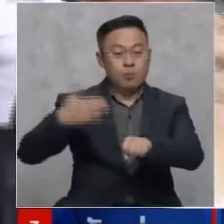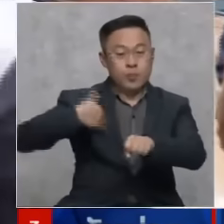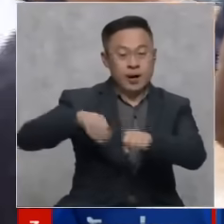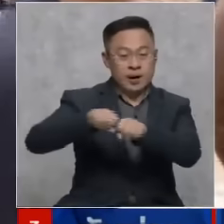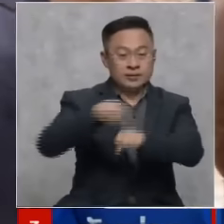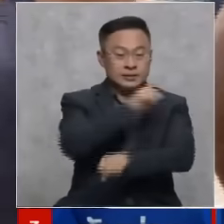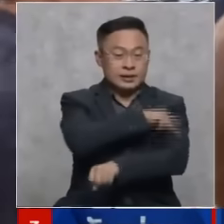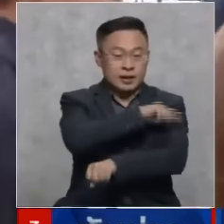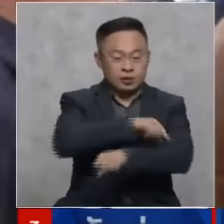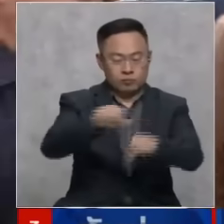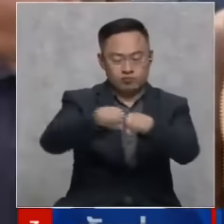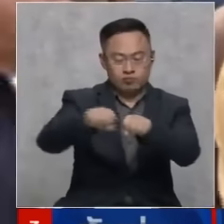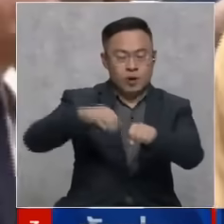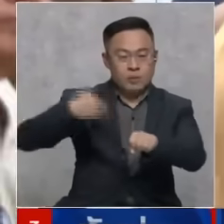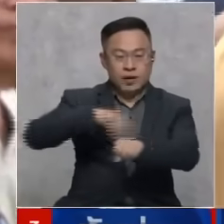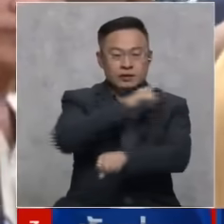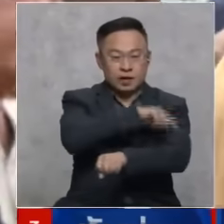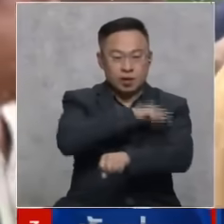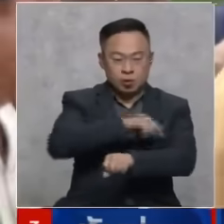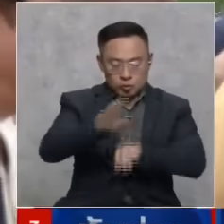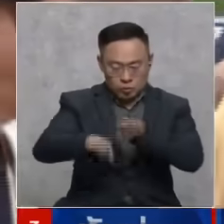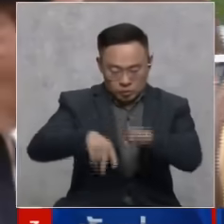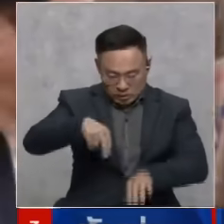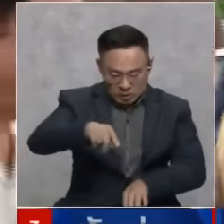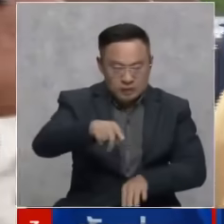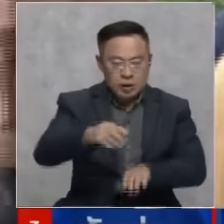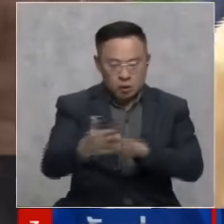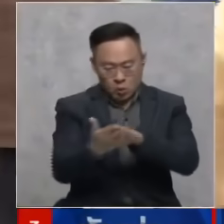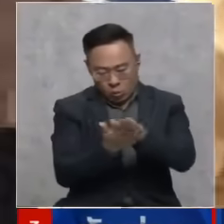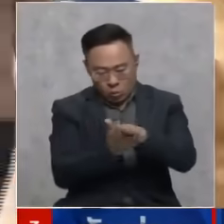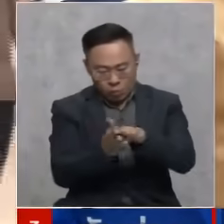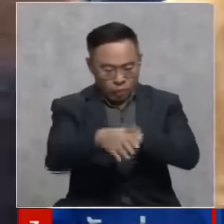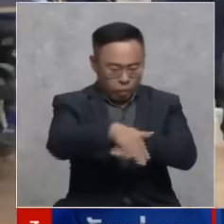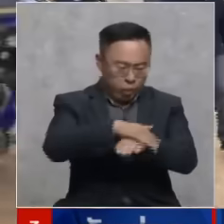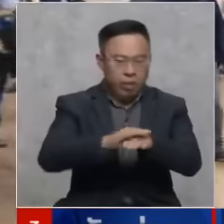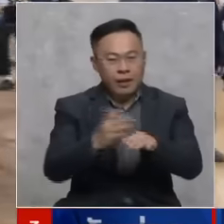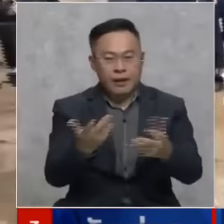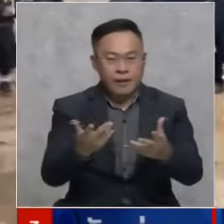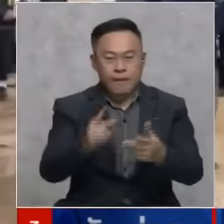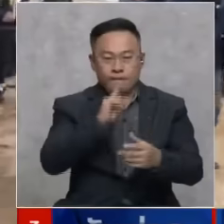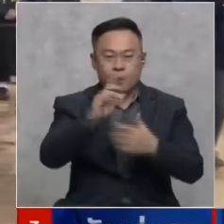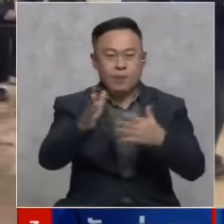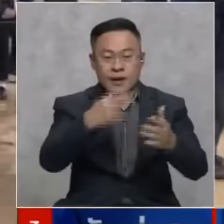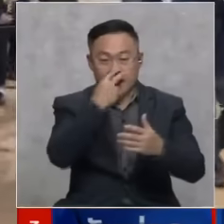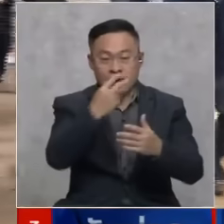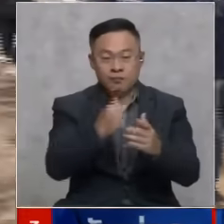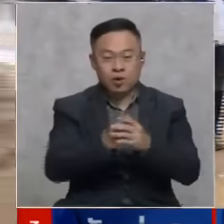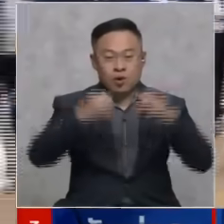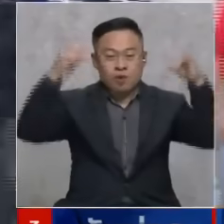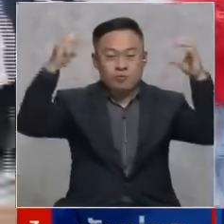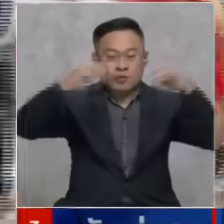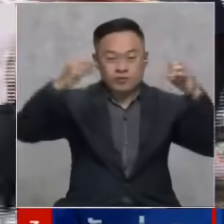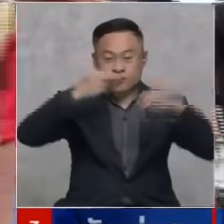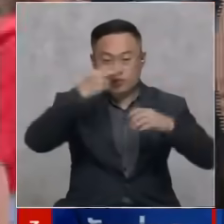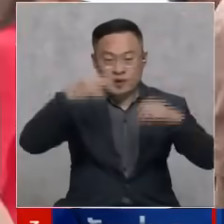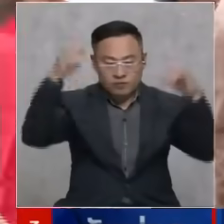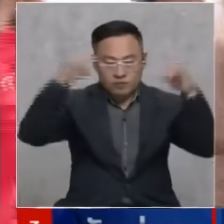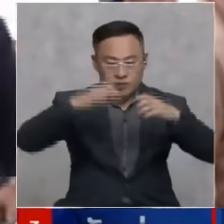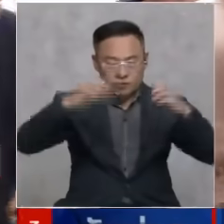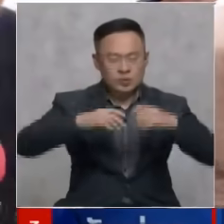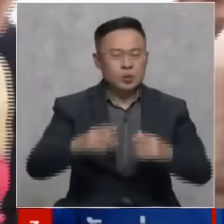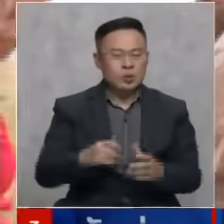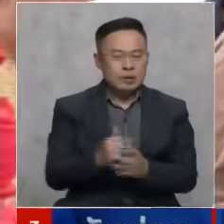แล้วผ้าใบเป็นสีขาวอะค่ะพอไปเหยียบโคลนมันก็เลอะนี่ไงเห็นไหมลุยแบบนี้